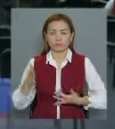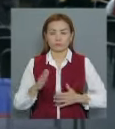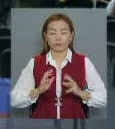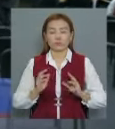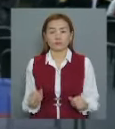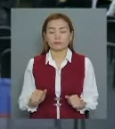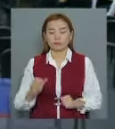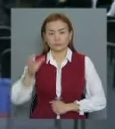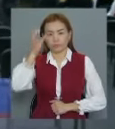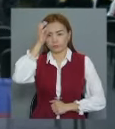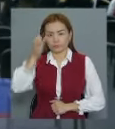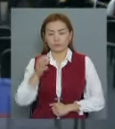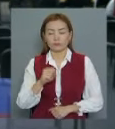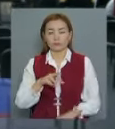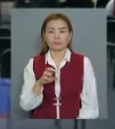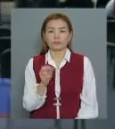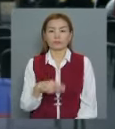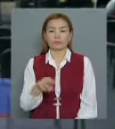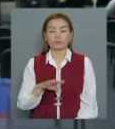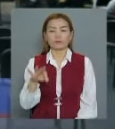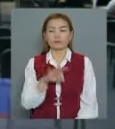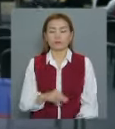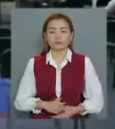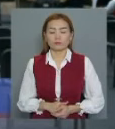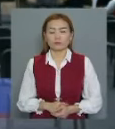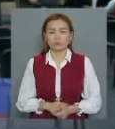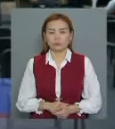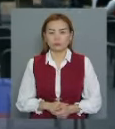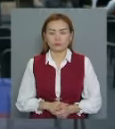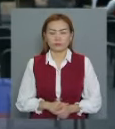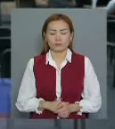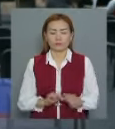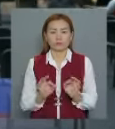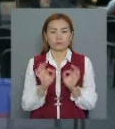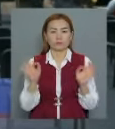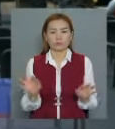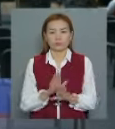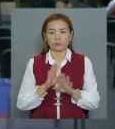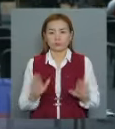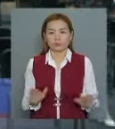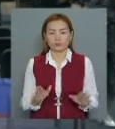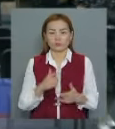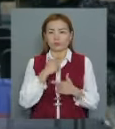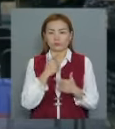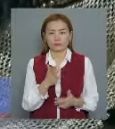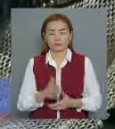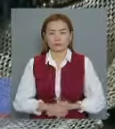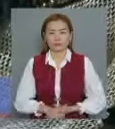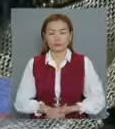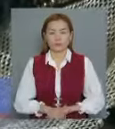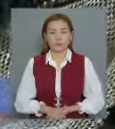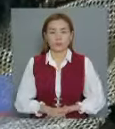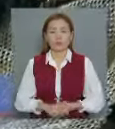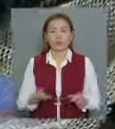батырда ақын бабамыз Махамбет туралы керемет концертіміз, қойылымымыз бар, соны тамашалап отырмыз.